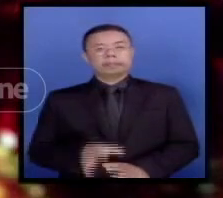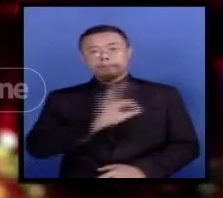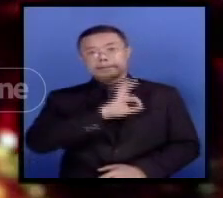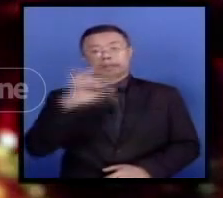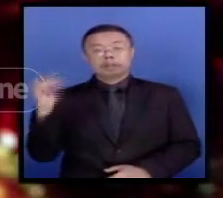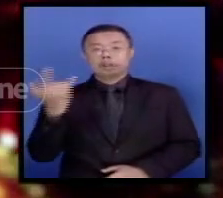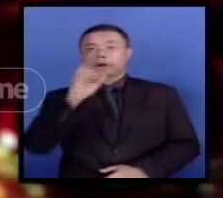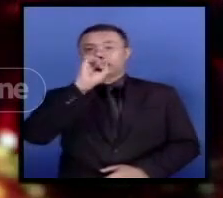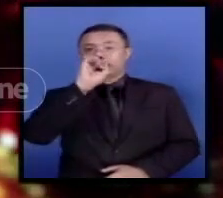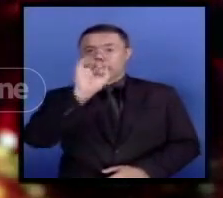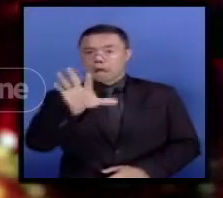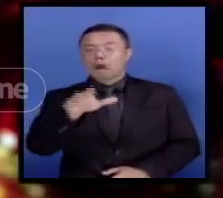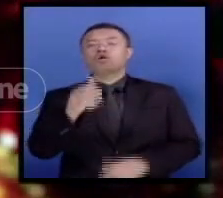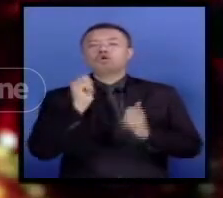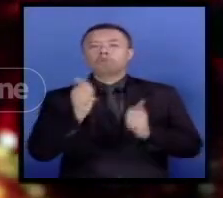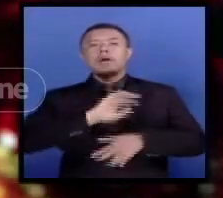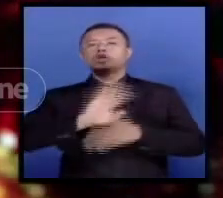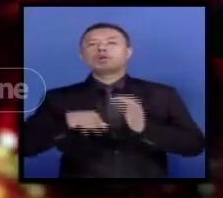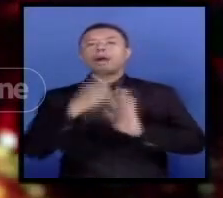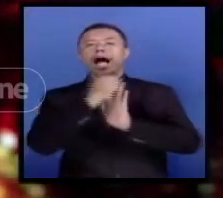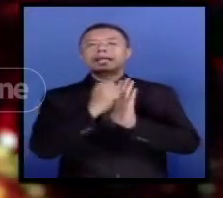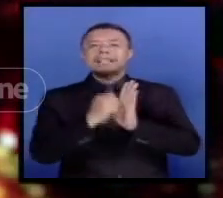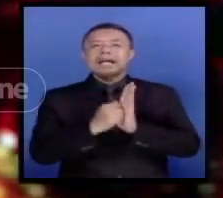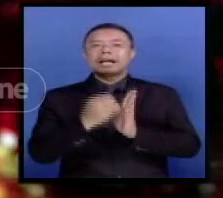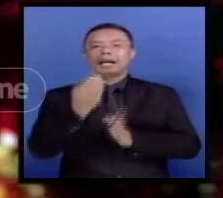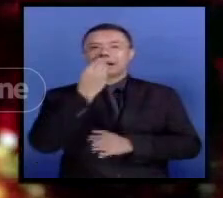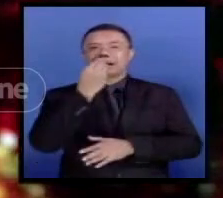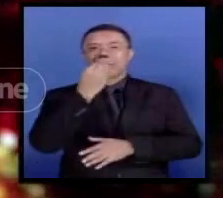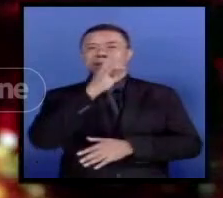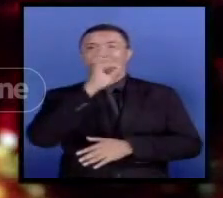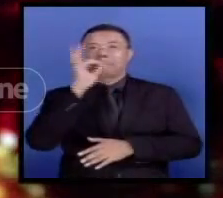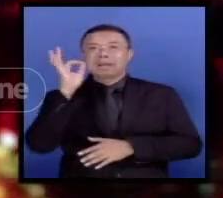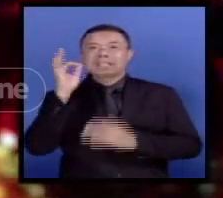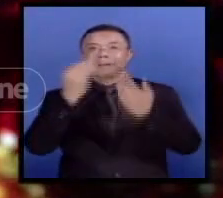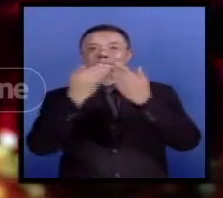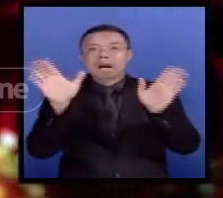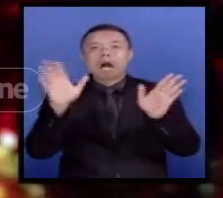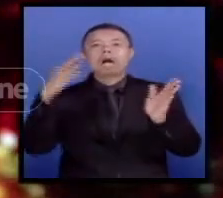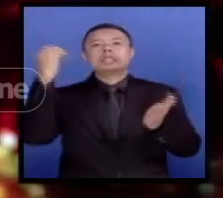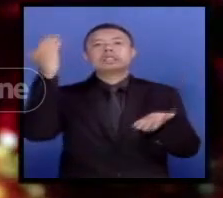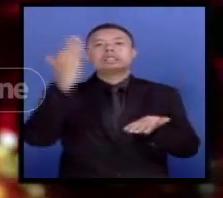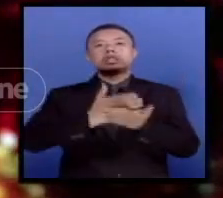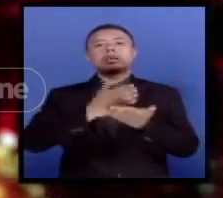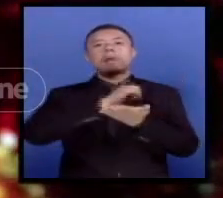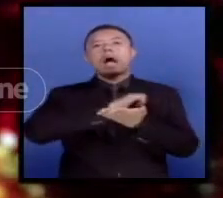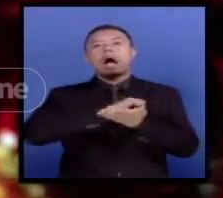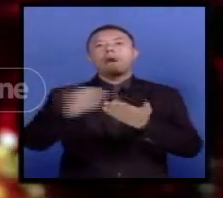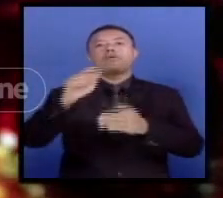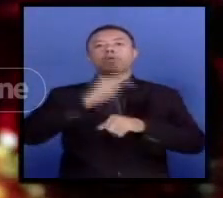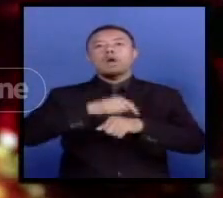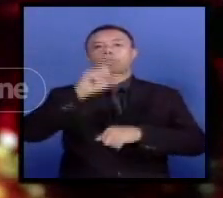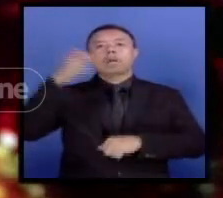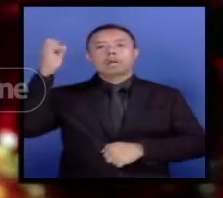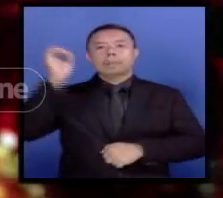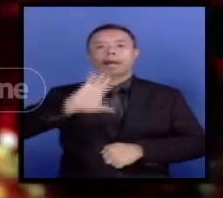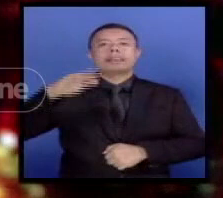Presiden Joko Widodo meminta agar kegiatan buka puasa bersama ditiadakan bagi para pejabat dan pegawai pemerintah selama Ramadan tahun